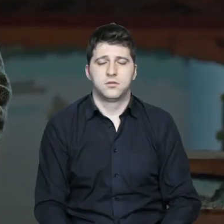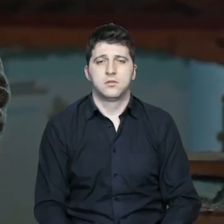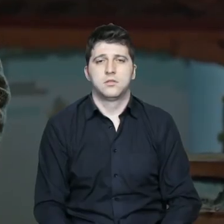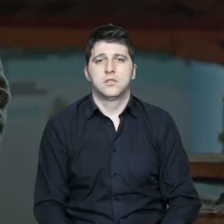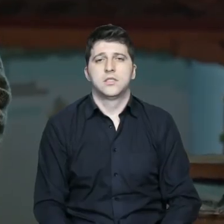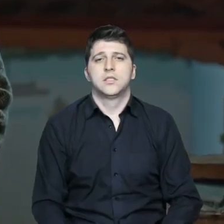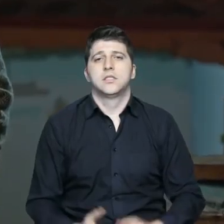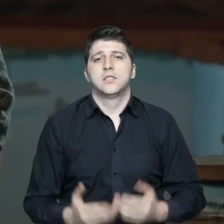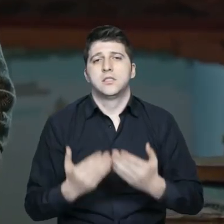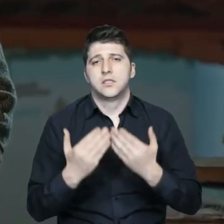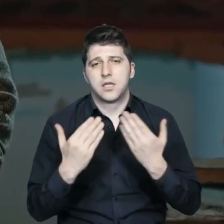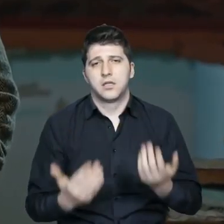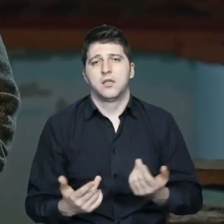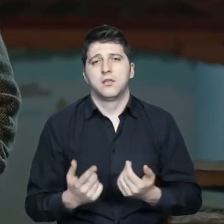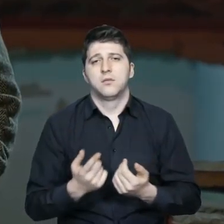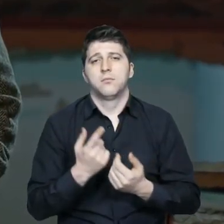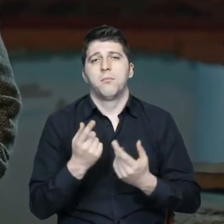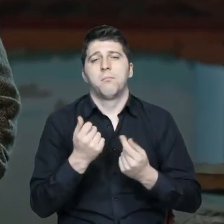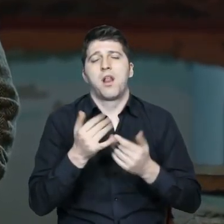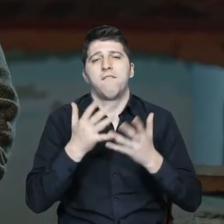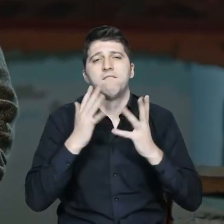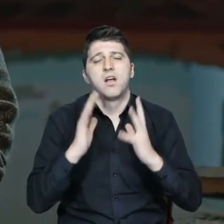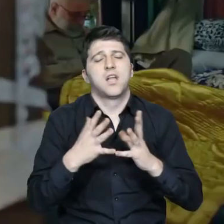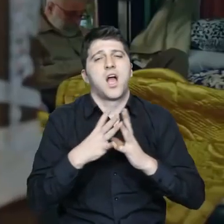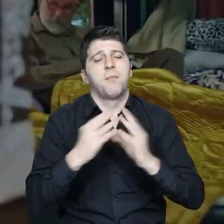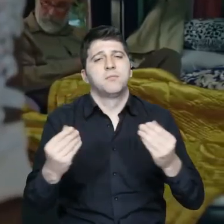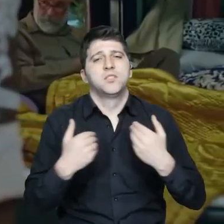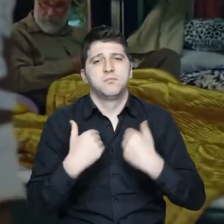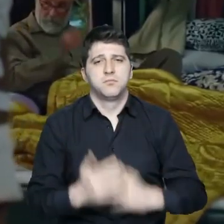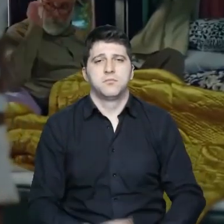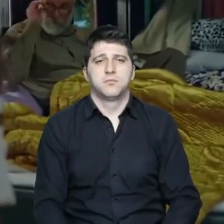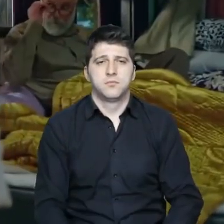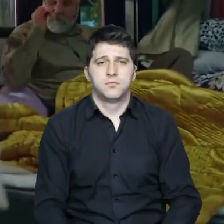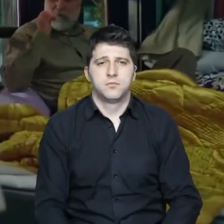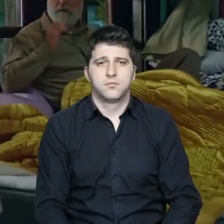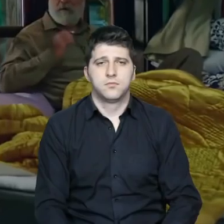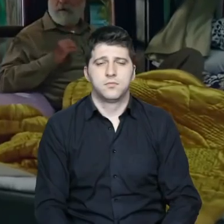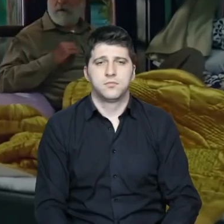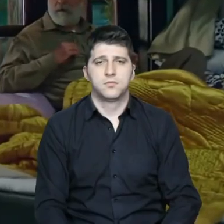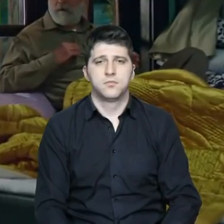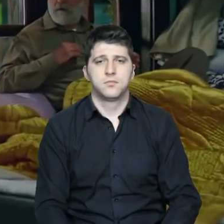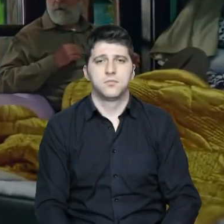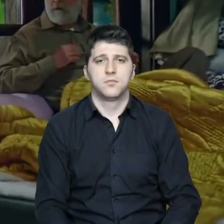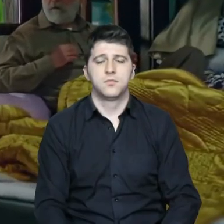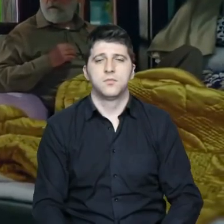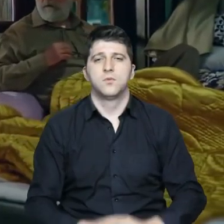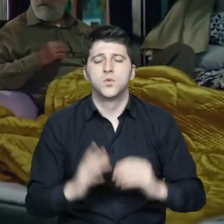Zaten bir yorgan dolusu para kaybetmiş. Santral yorgancıya geldi. O barak!